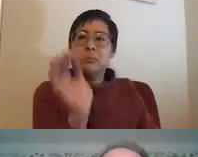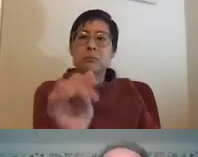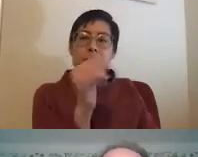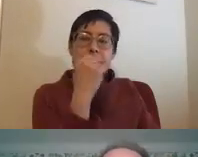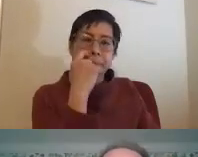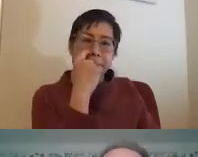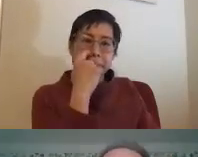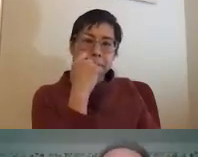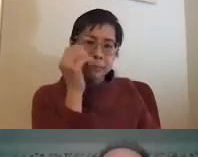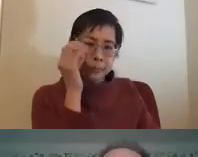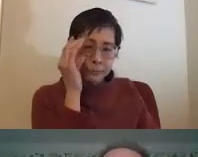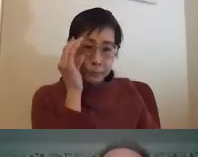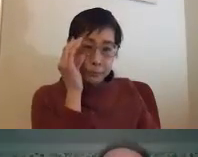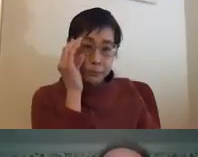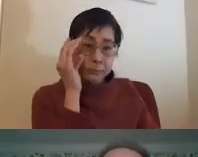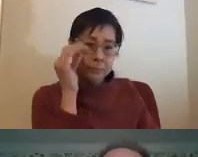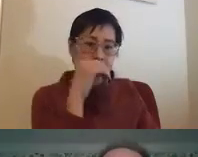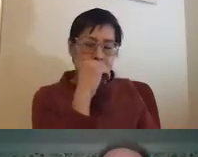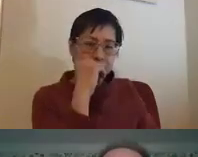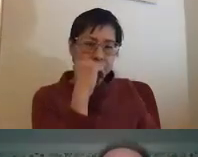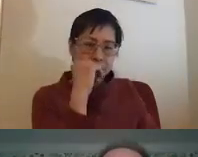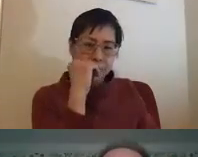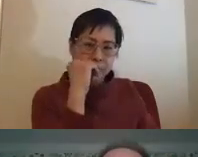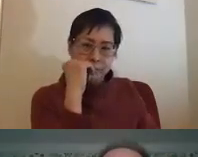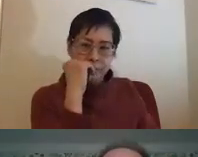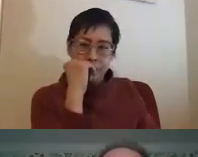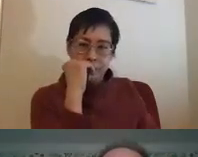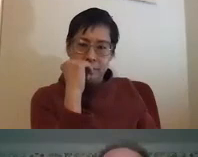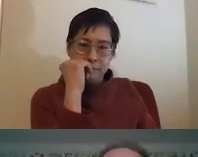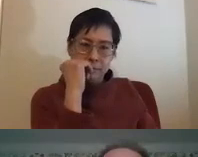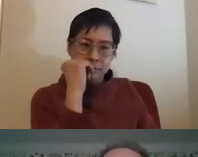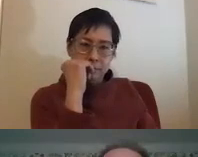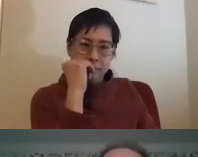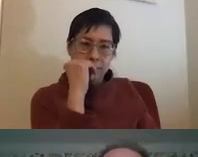them, 都是不确定的, that would be a great uncertainty.